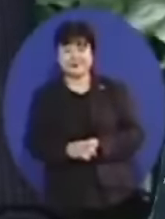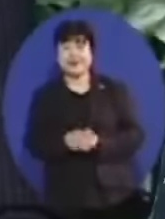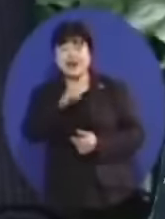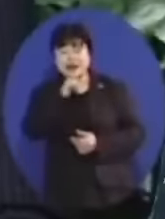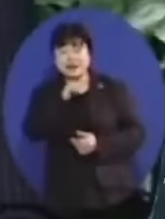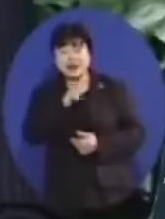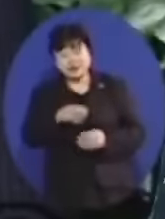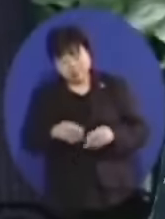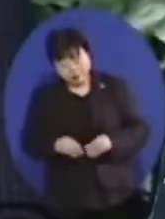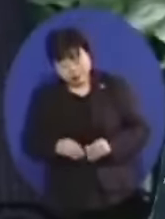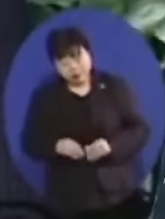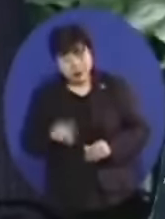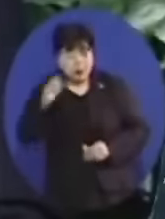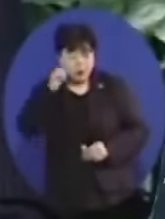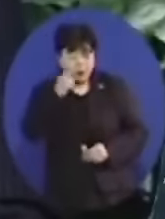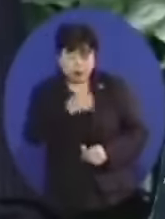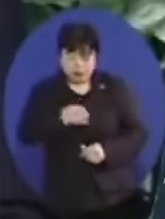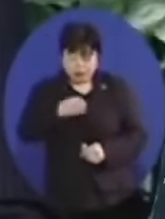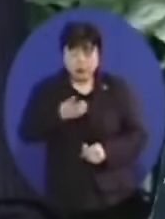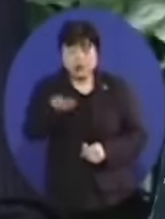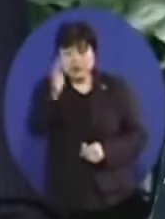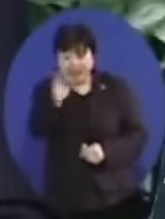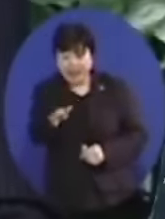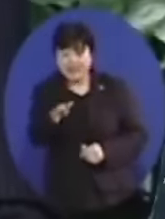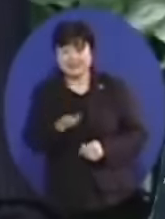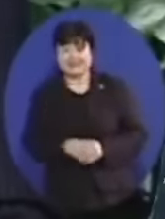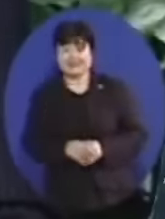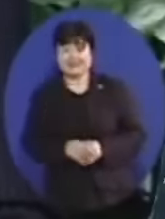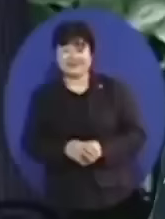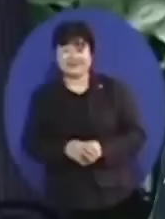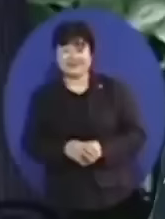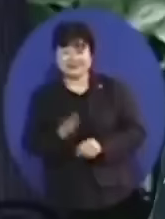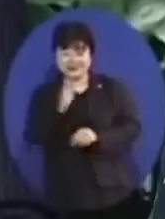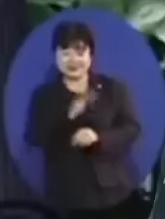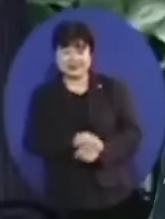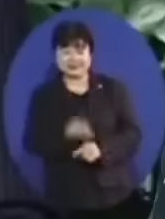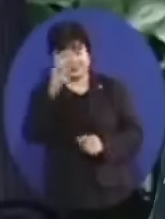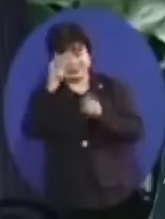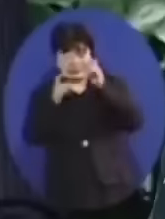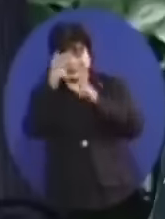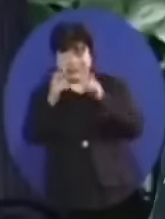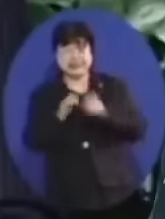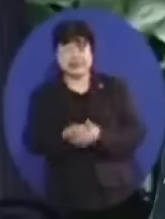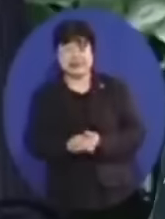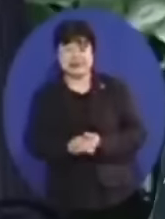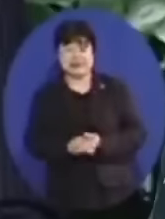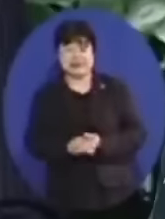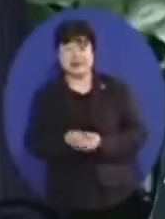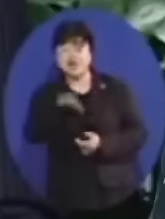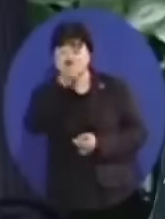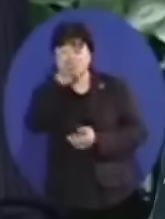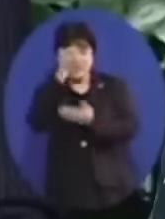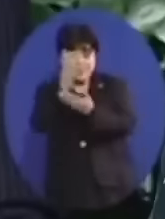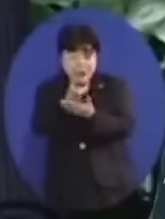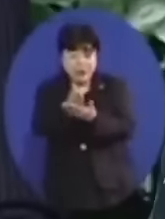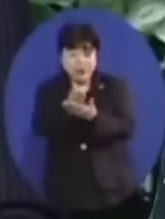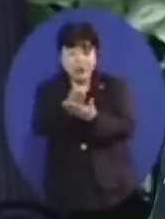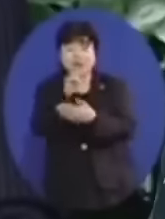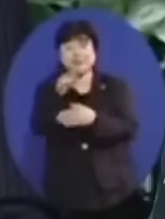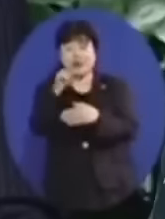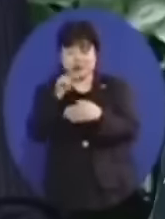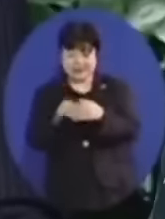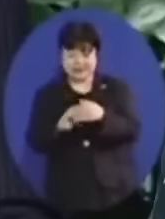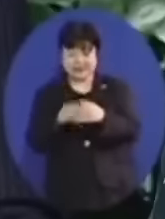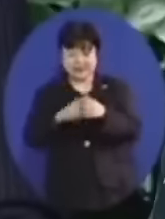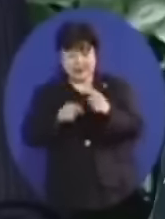가난하고 헐벗고 굶주리고 어렵고 괴롭더라도 그것을 자꾸 짜증내고 그것을 불평하지 말고 그 가운데